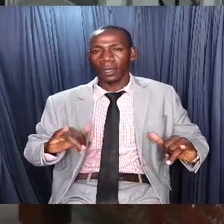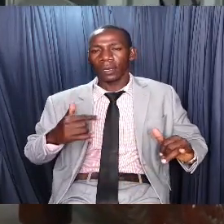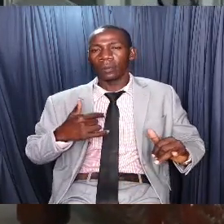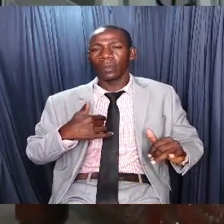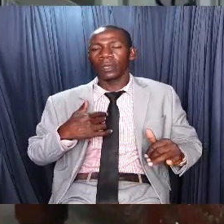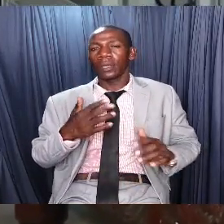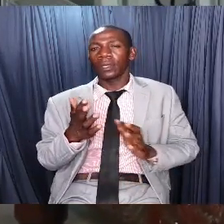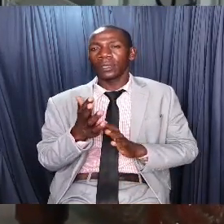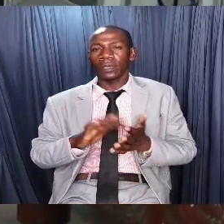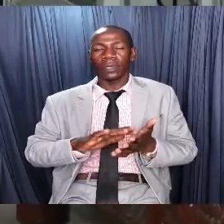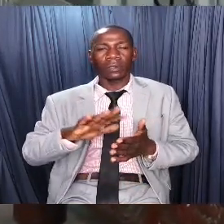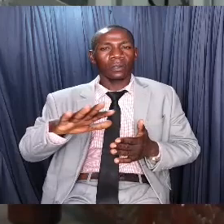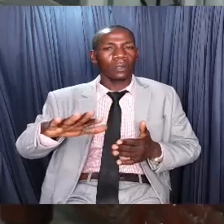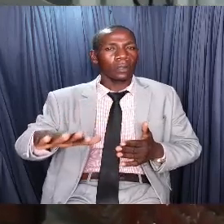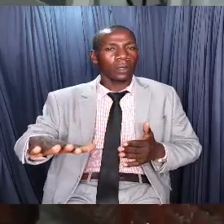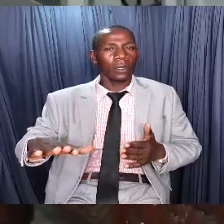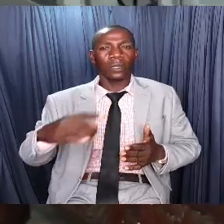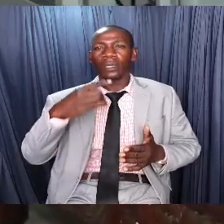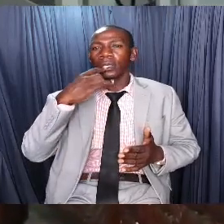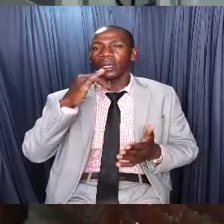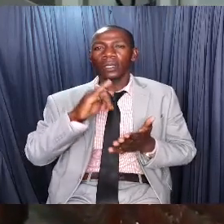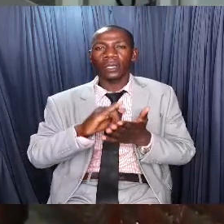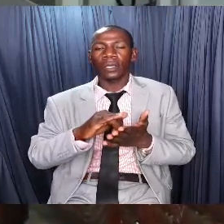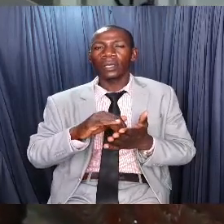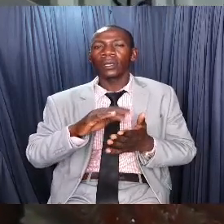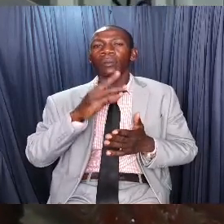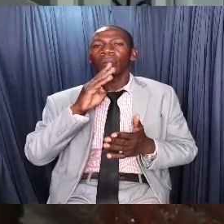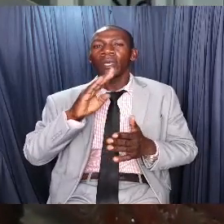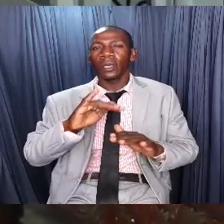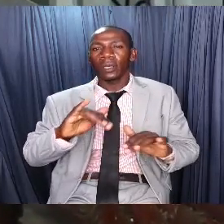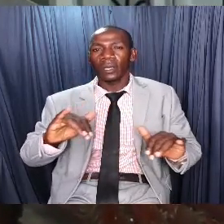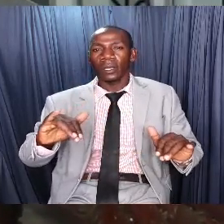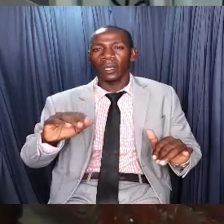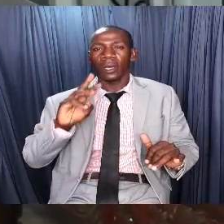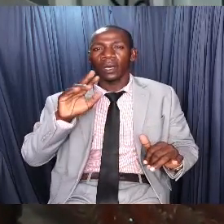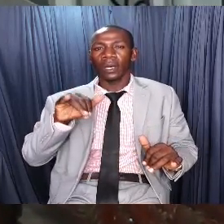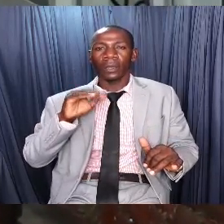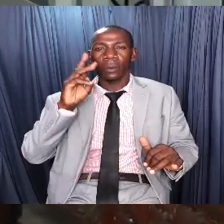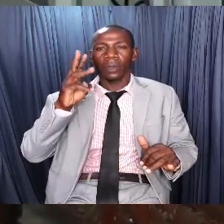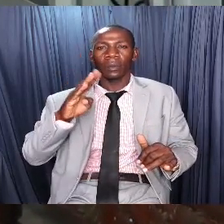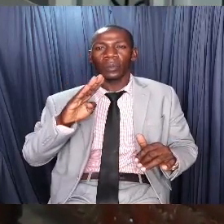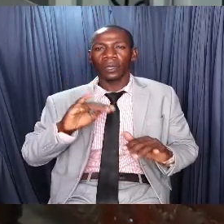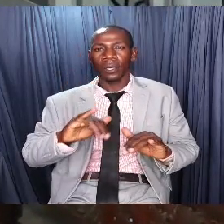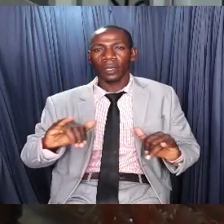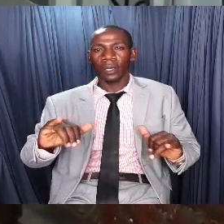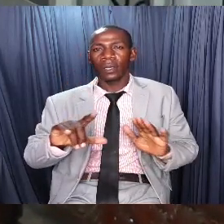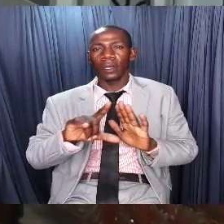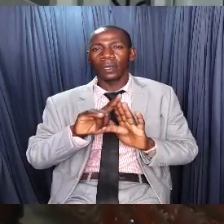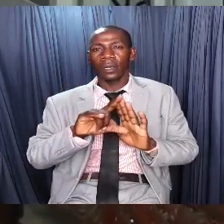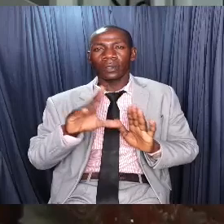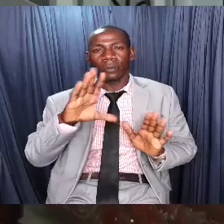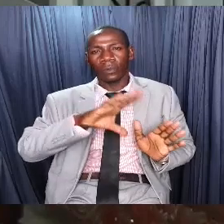Naye akaunyosha mkono wake akamguza akisema, nataka, takasika. Na mara ukoma